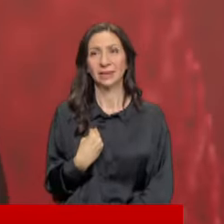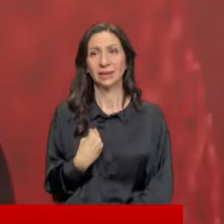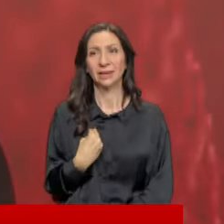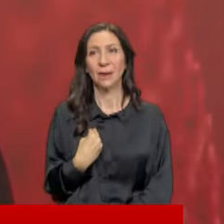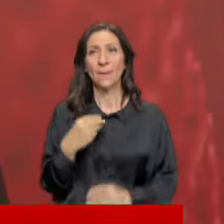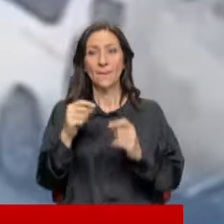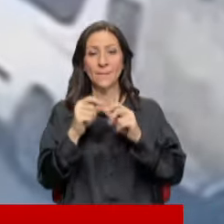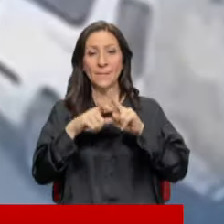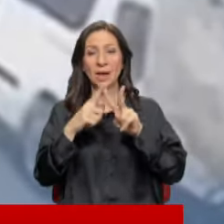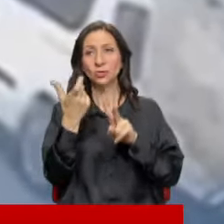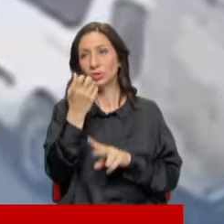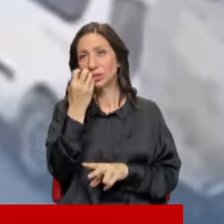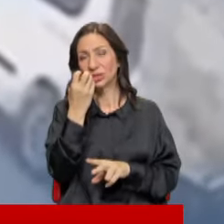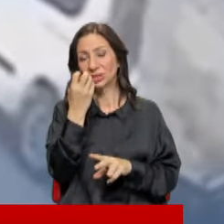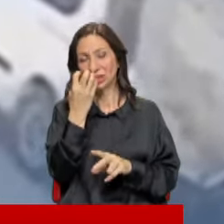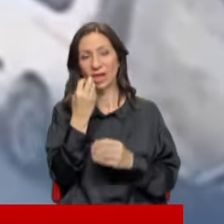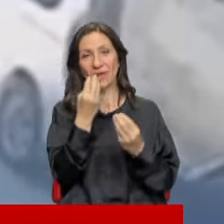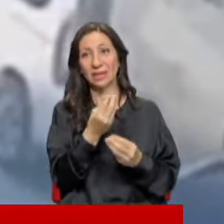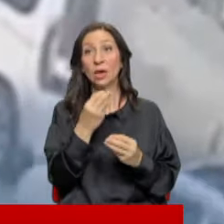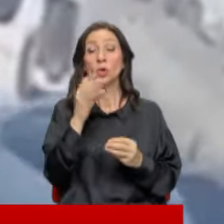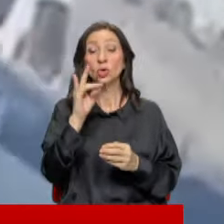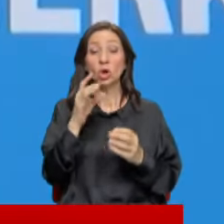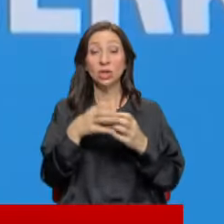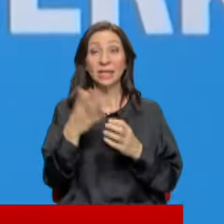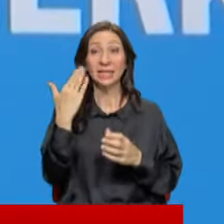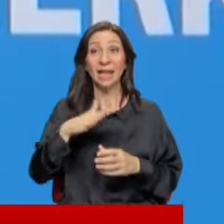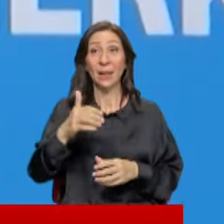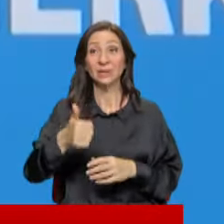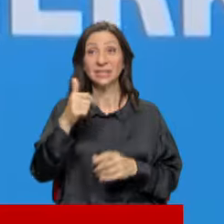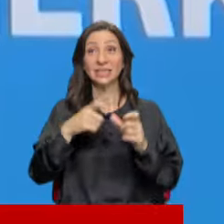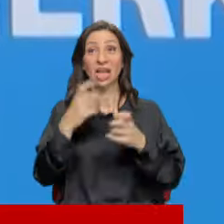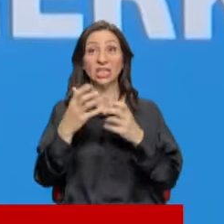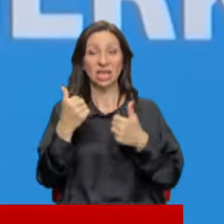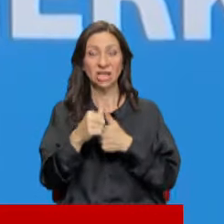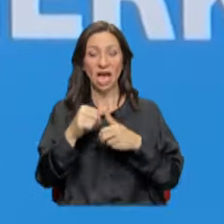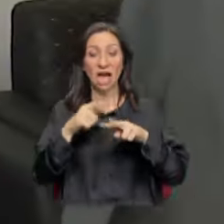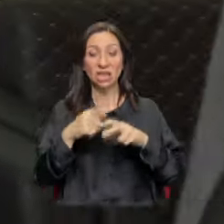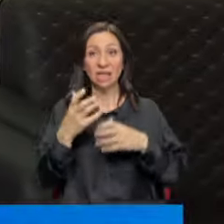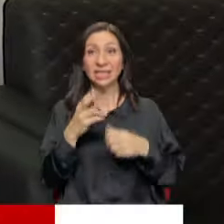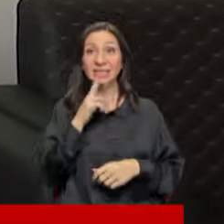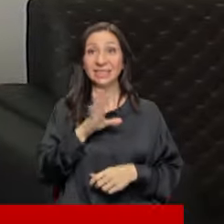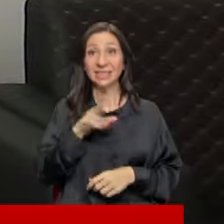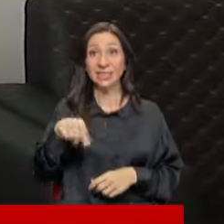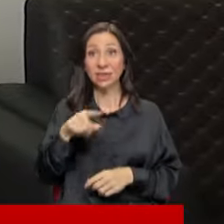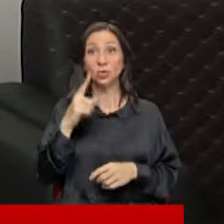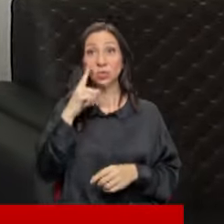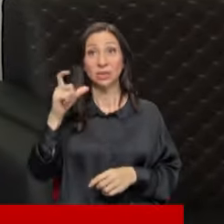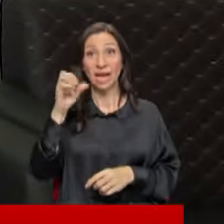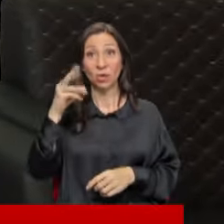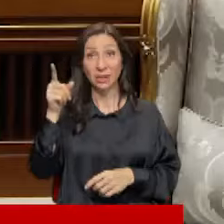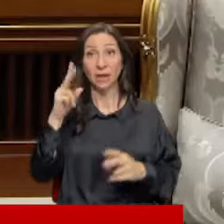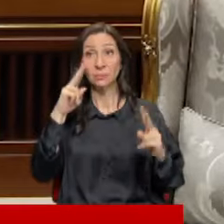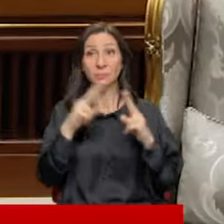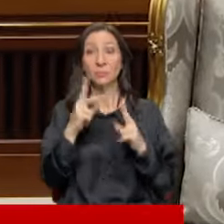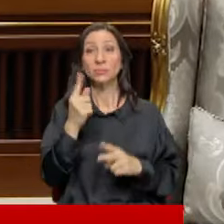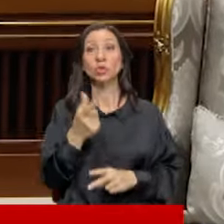Banu Çiçek'e verdi. Suikaste kurban giden Ülkü Ocakları eski genel başkanı Sinan Ateş'in eşi Ayşe Ateş'in kızlarıyla Cumhurbaşkanı Erdoğan'la